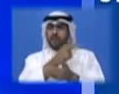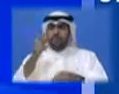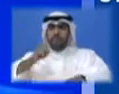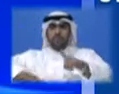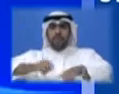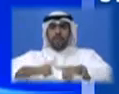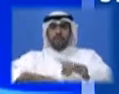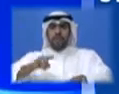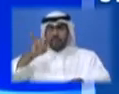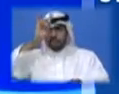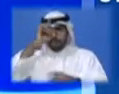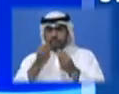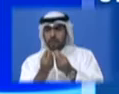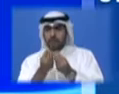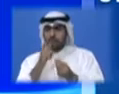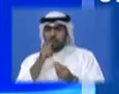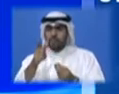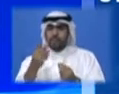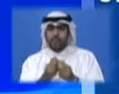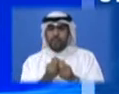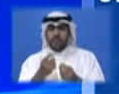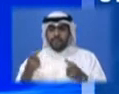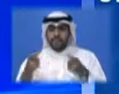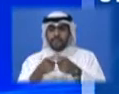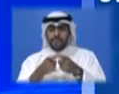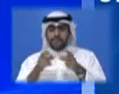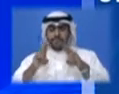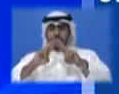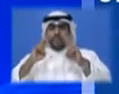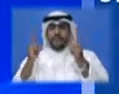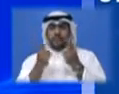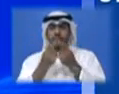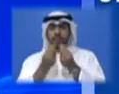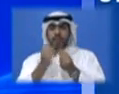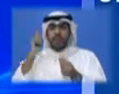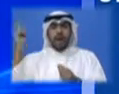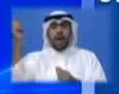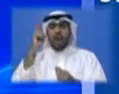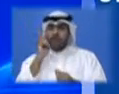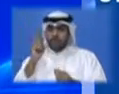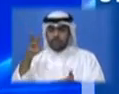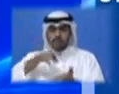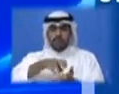وعلى رأسها الجهود الجارية في سبيل عقد مؤتمر دولي لإعادة إعمار